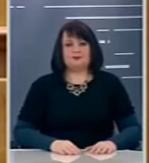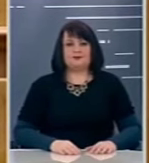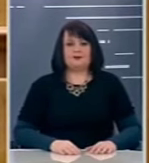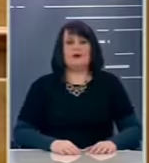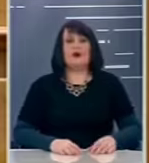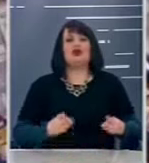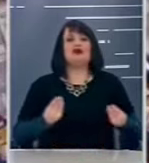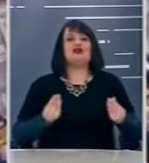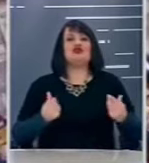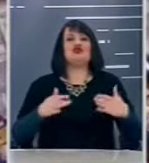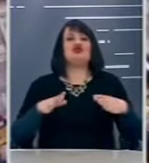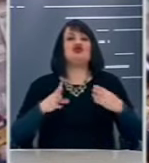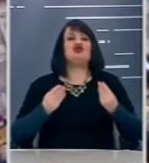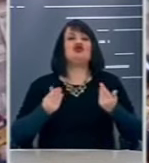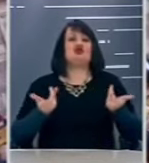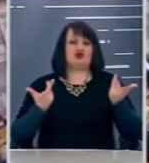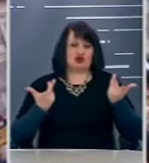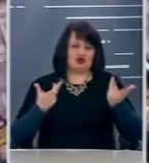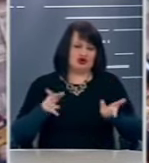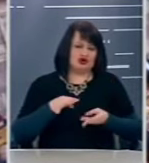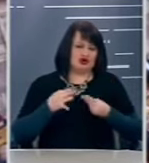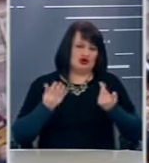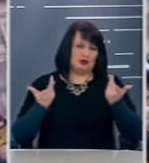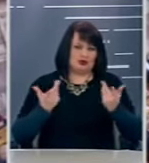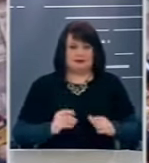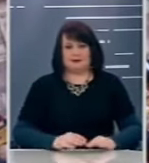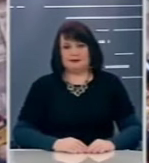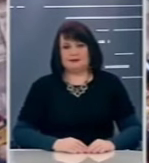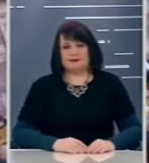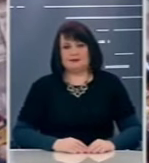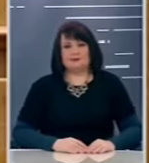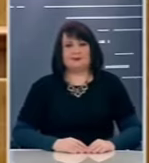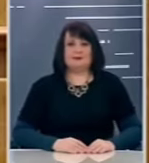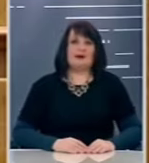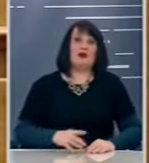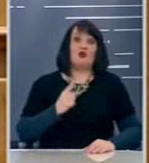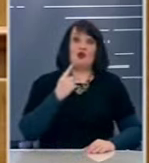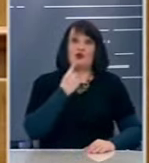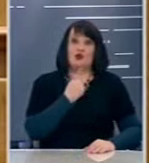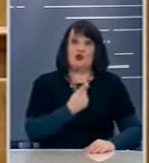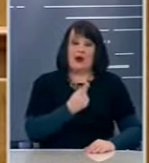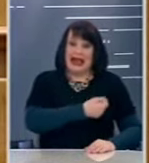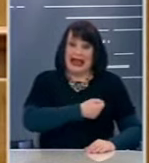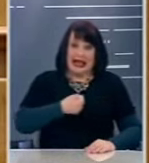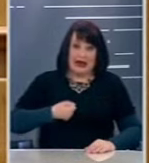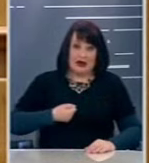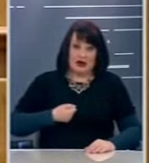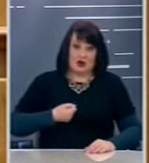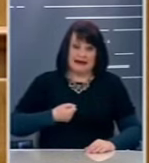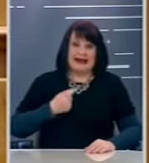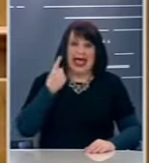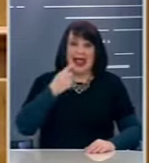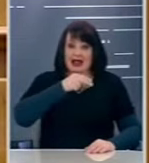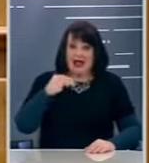και ότι δεν το εννοούσε. Αυτή λοιπόν η θέση για ούτε ένα ευρώ επιπλέον λιτότητα στην ήδη βεβαρημένη